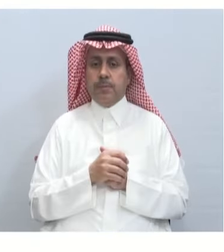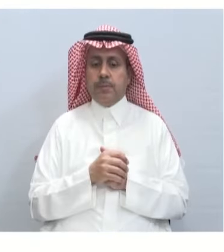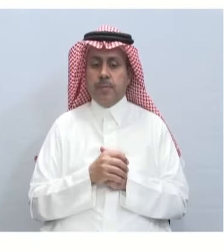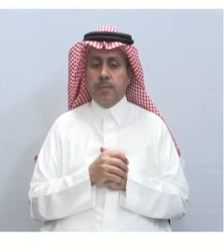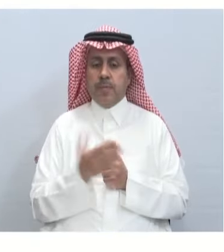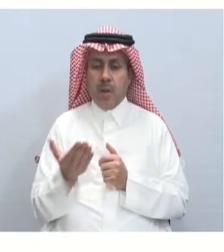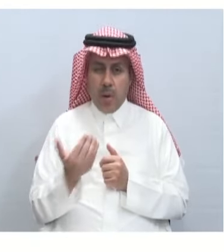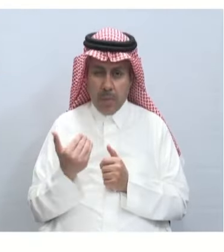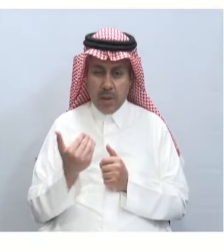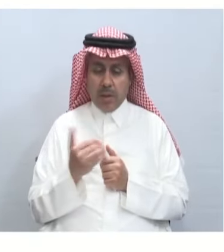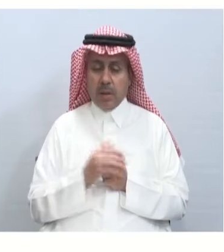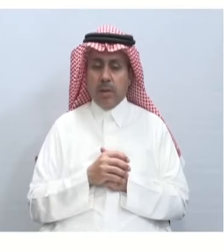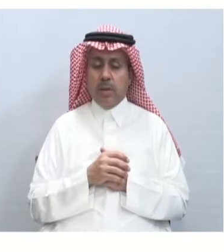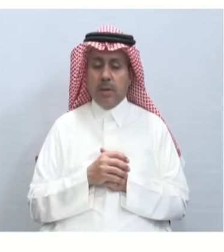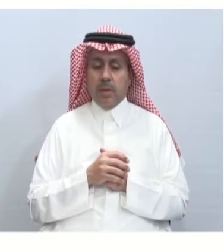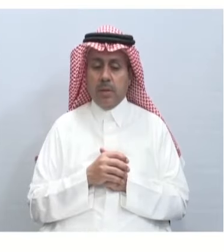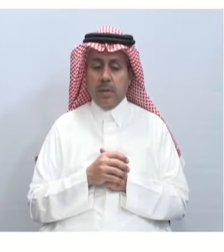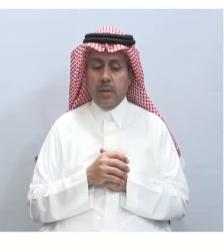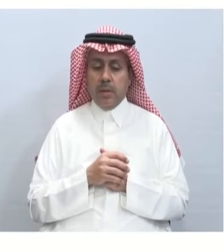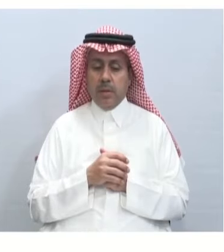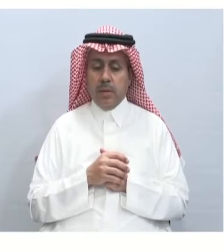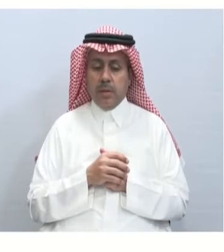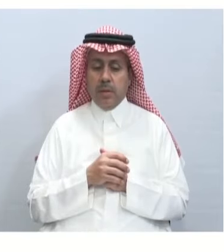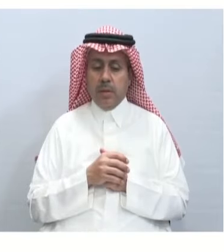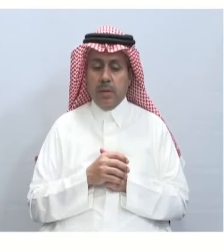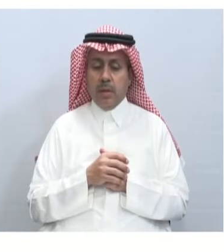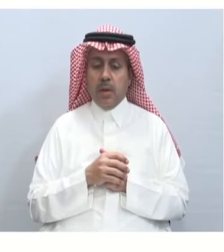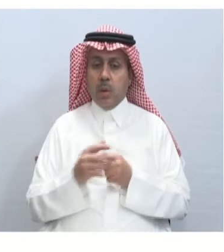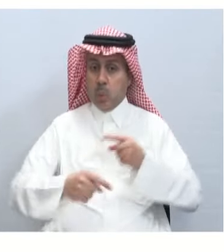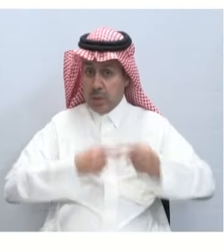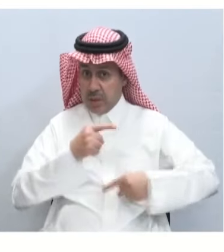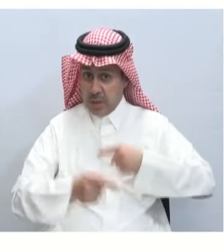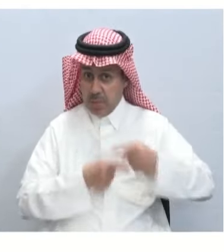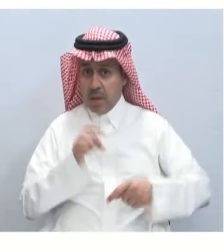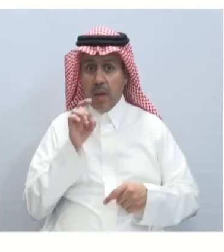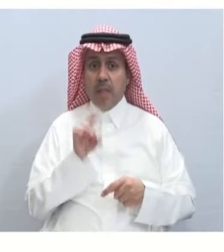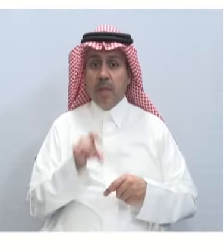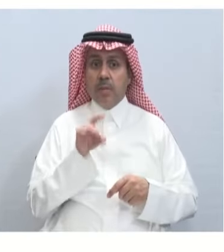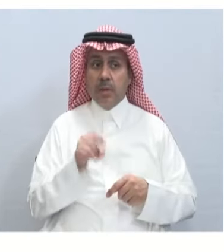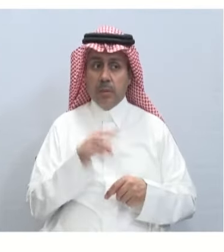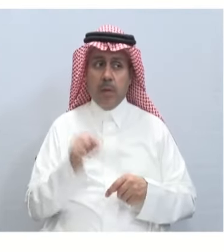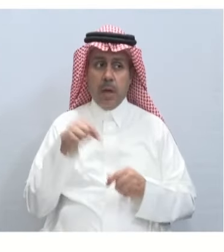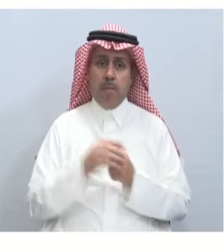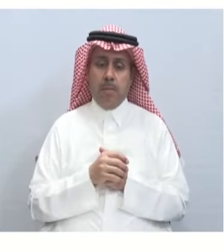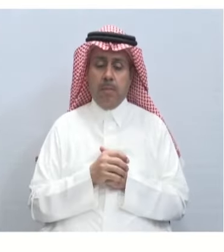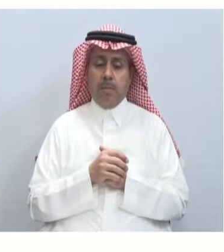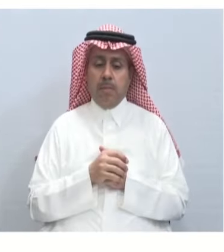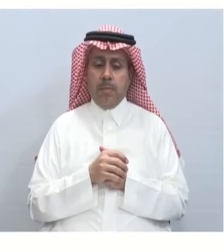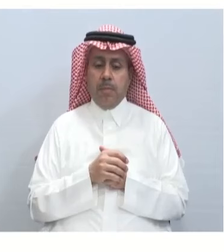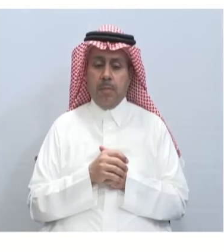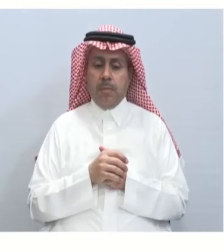قبلها بيسير ويستمر بعدها اياما